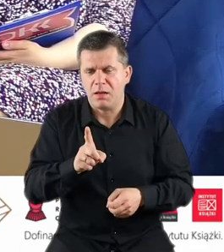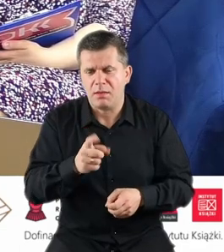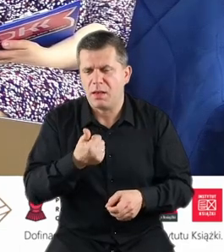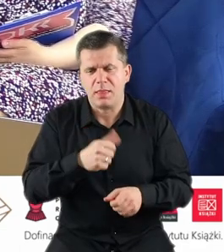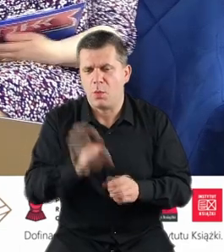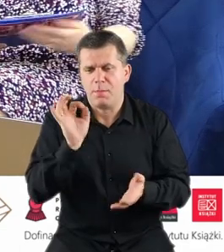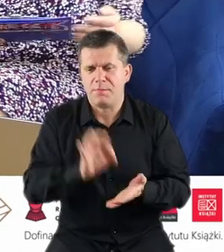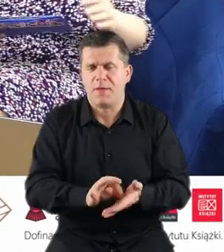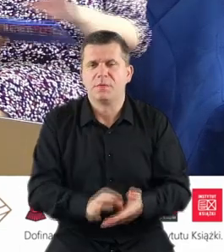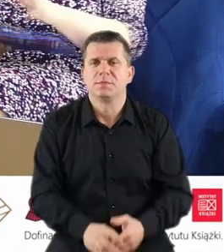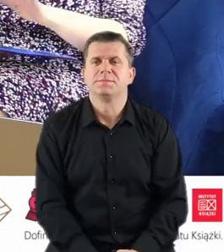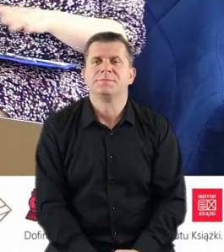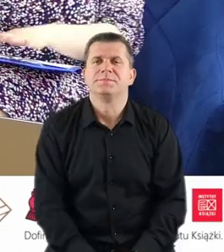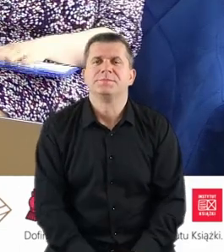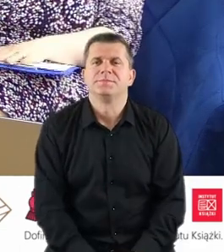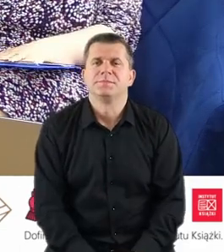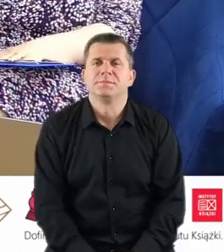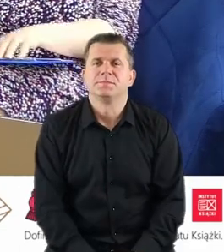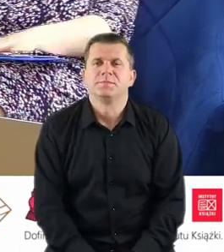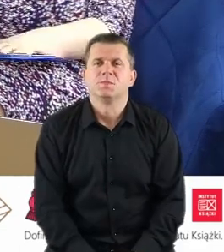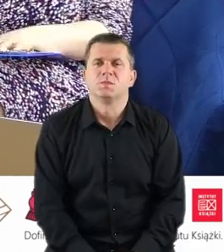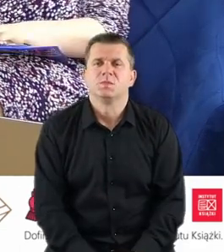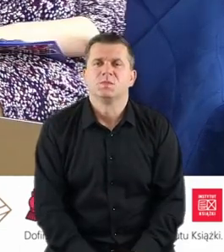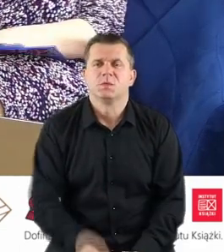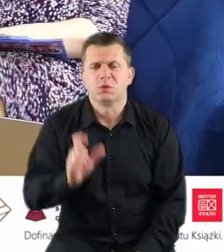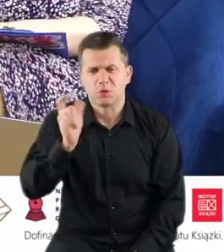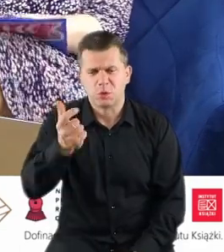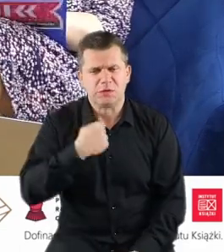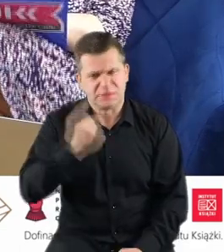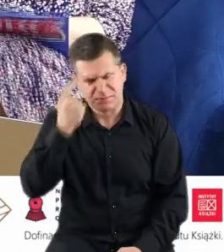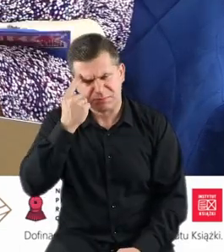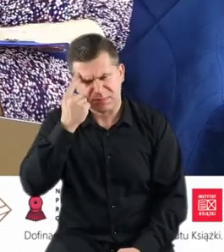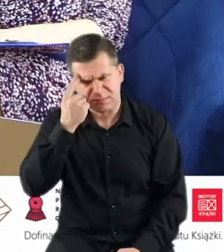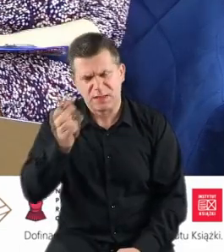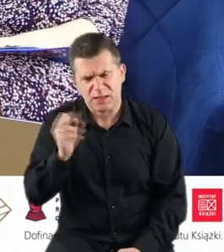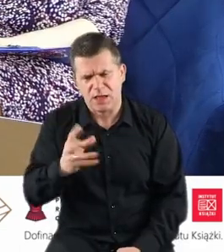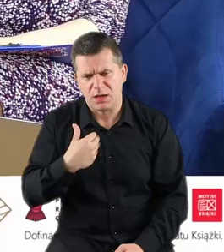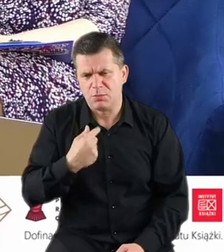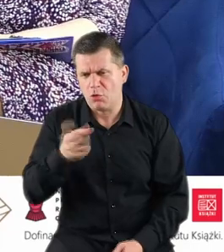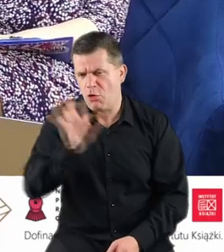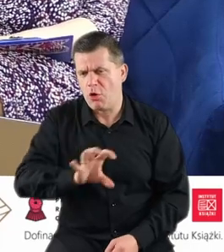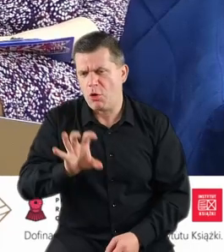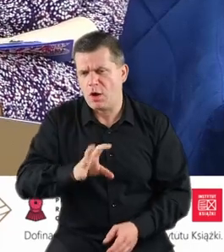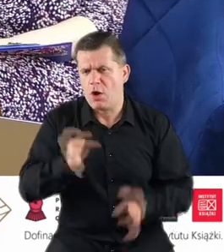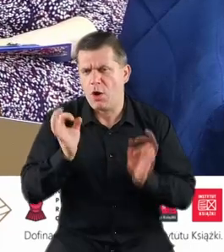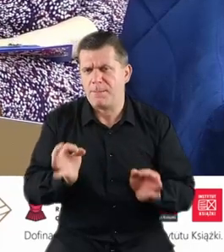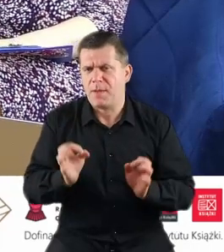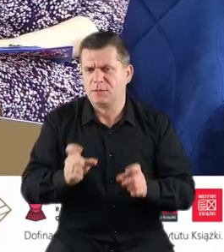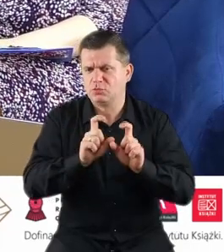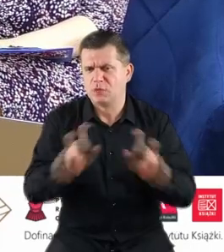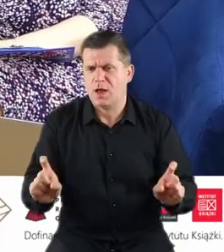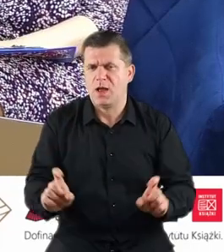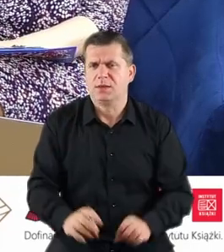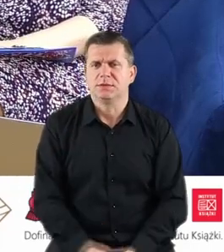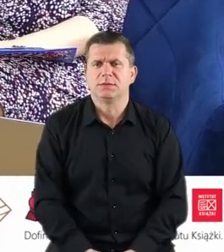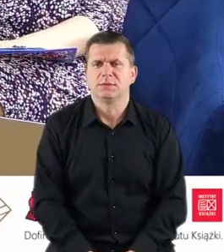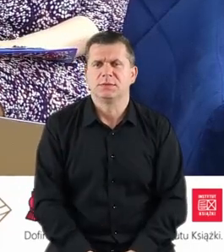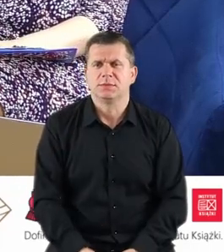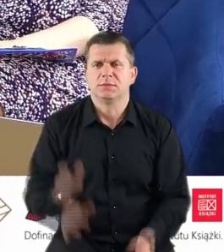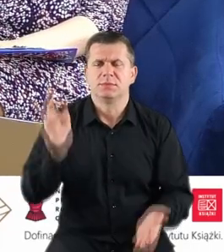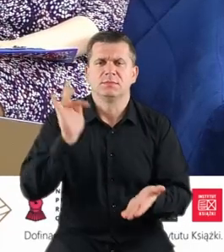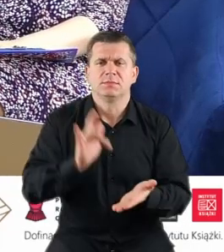się. Ale coś mi świtało, że ja rzeczywiście oglądałam o współczesnych czasach, że coś takiego. I to było